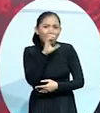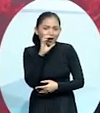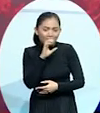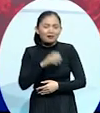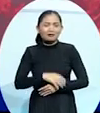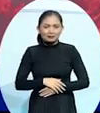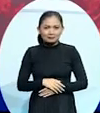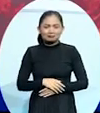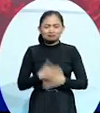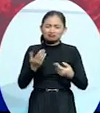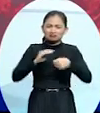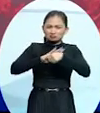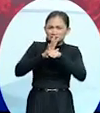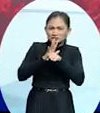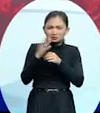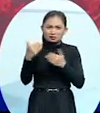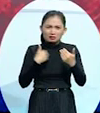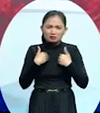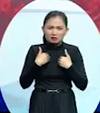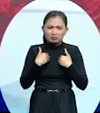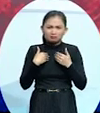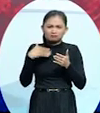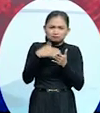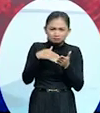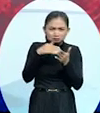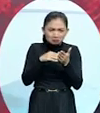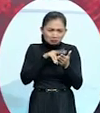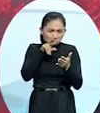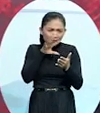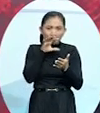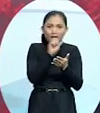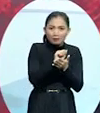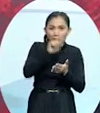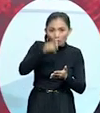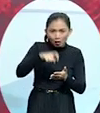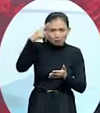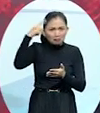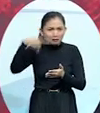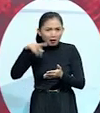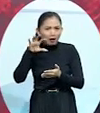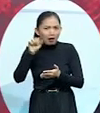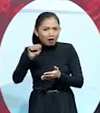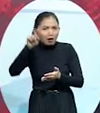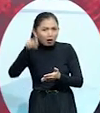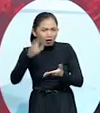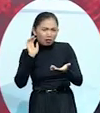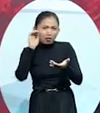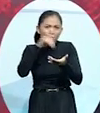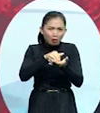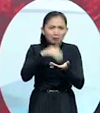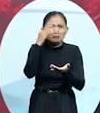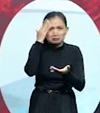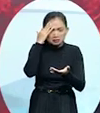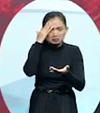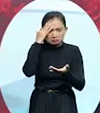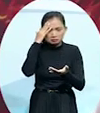đoạn vừa qua nên các bạn cũng tìm thấy những cái khó khăn, các bạn tìm thấy những cái giải pháp hay những cơ hội về thị trường. Chính vì vậy nên các bạn đưa ra